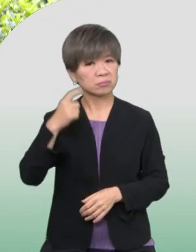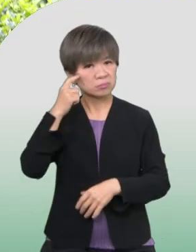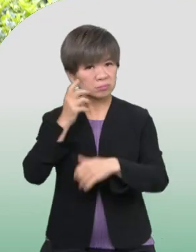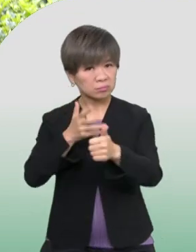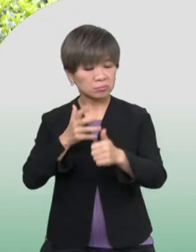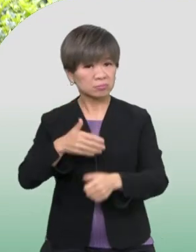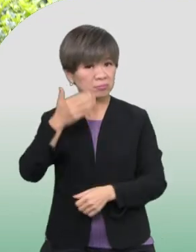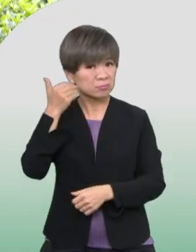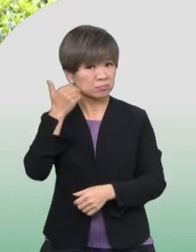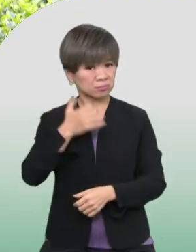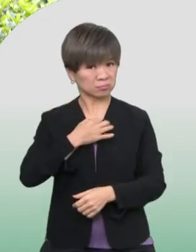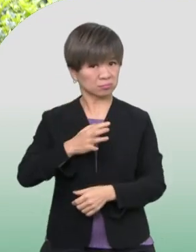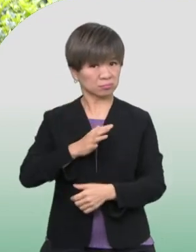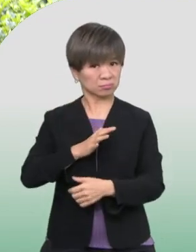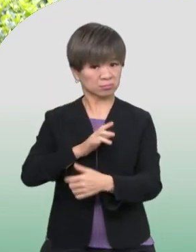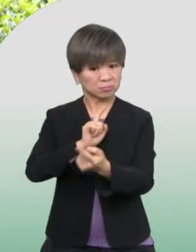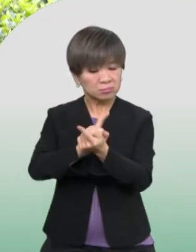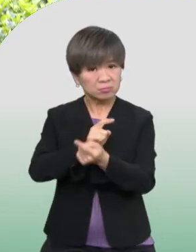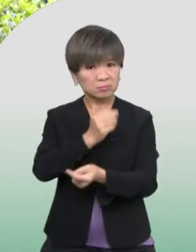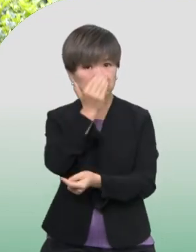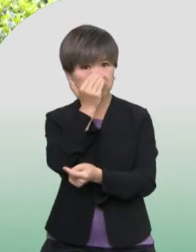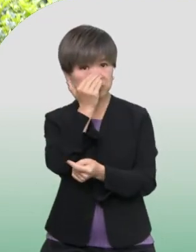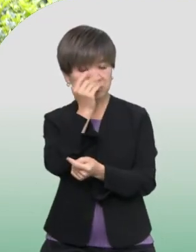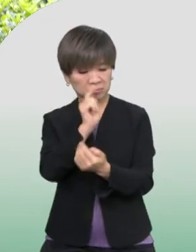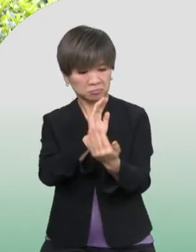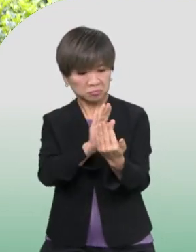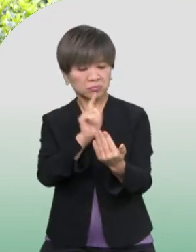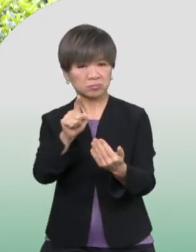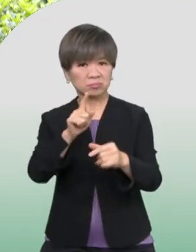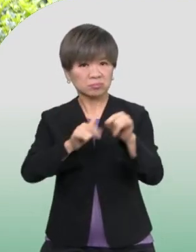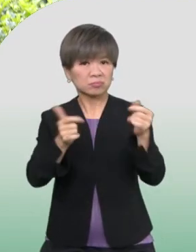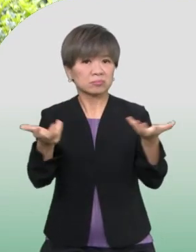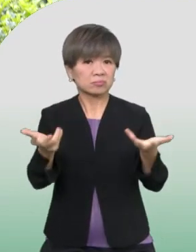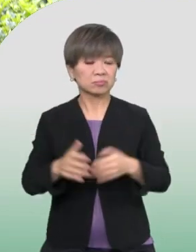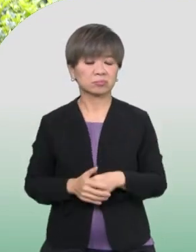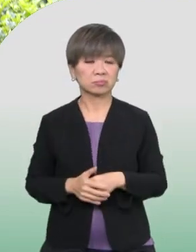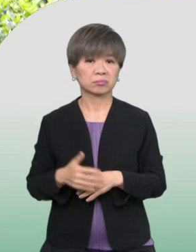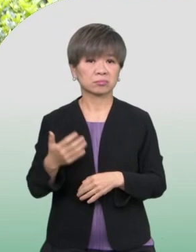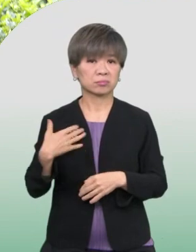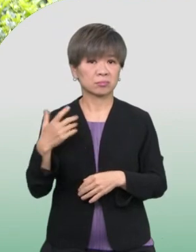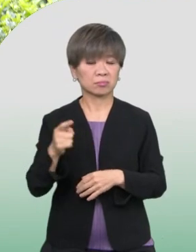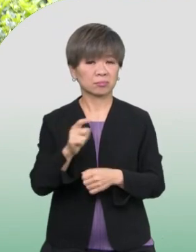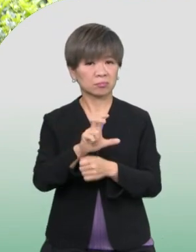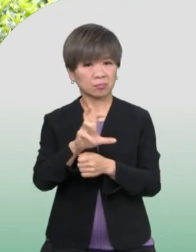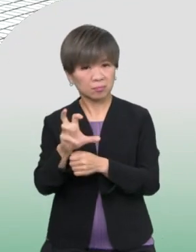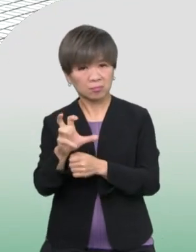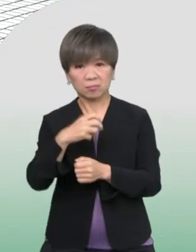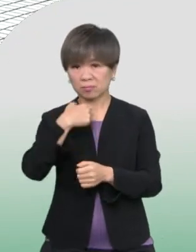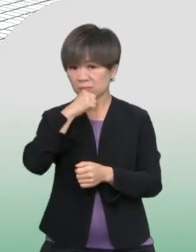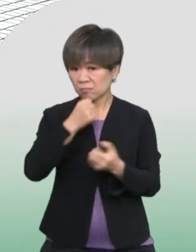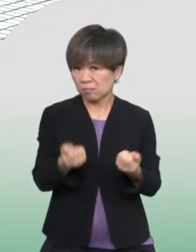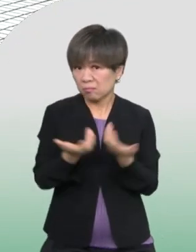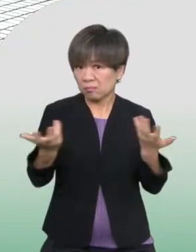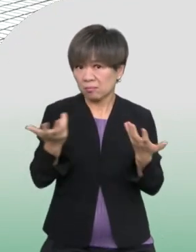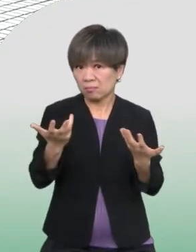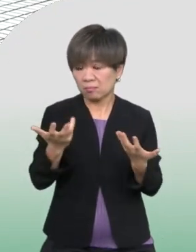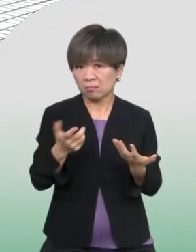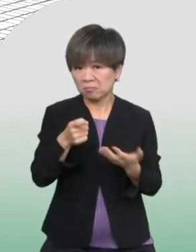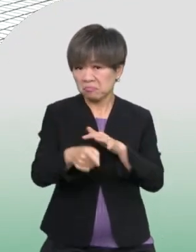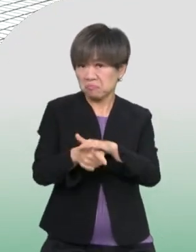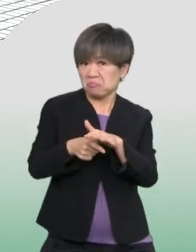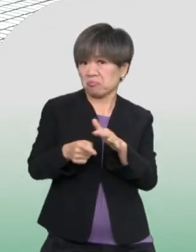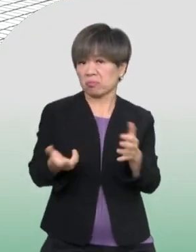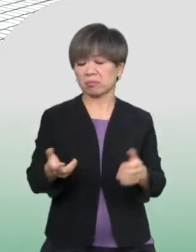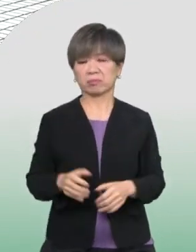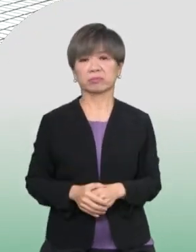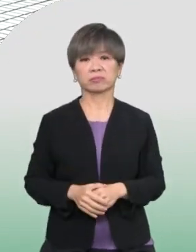国民党是不愿意或是不敢面对中立事件，或者是70、80年代整个台湾历史事件吗？ 对呀，合唱会今天早